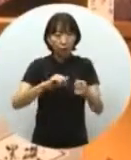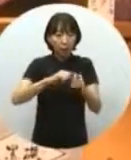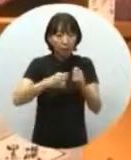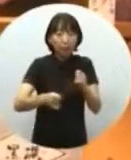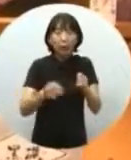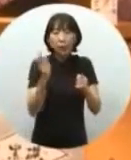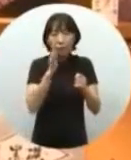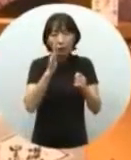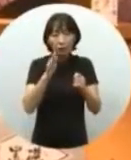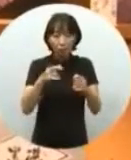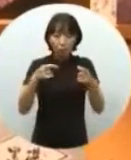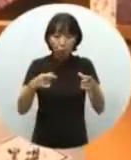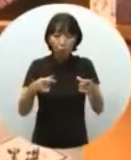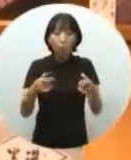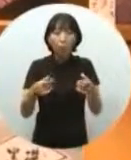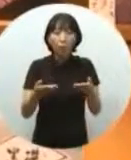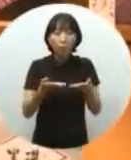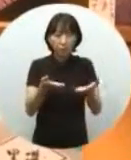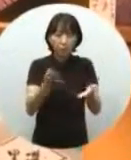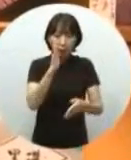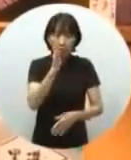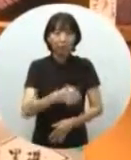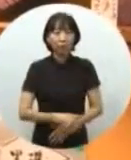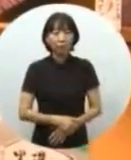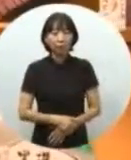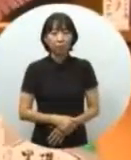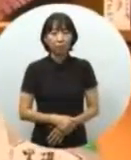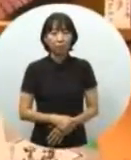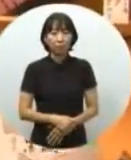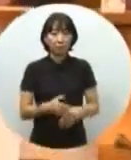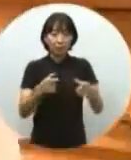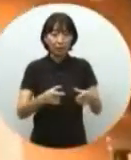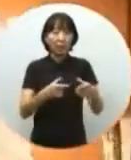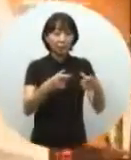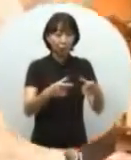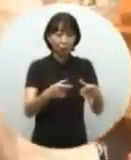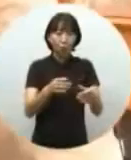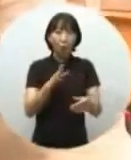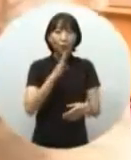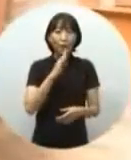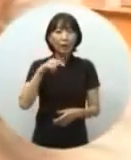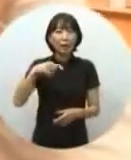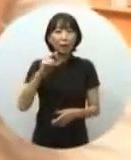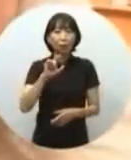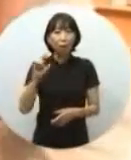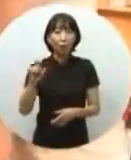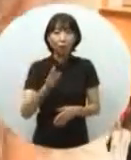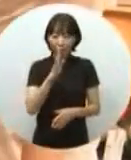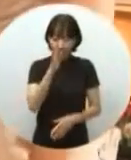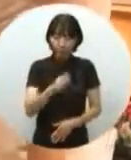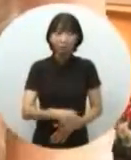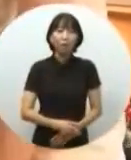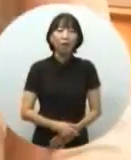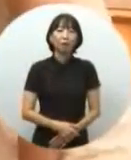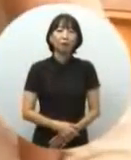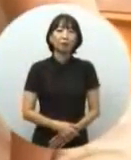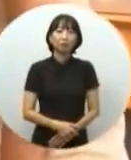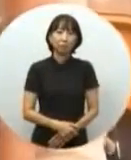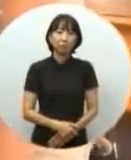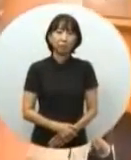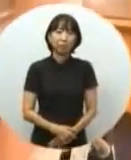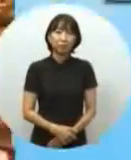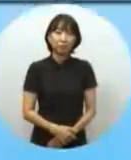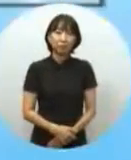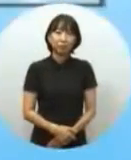り離さずに冊子のままお使いください。では冊子と現金100円です。 はい、お預かりします。 はい、お願いします。 はい、わかりました。